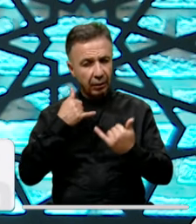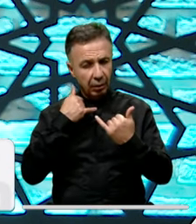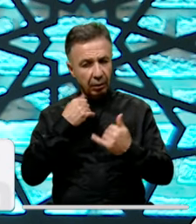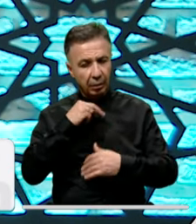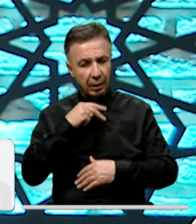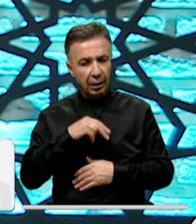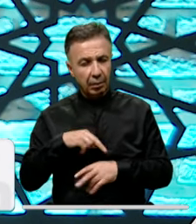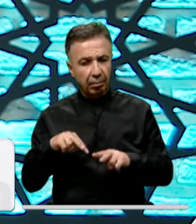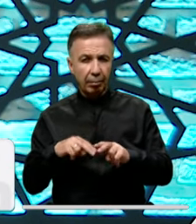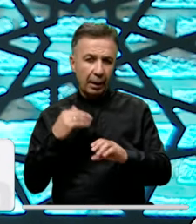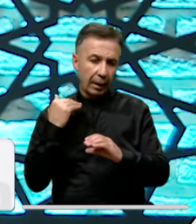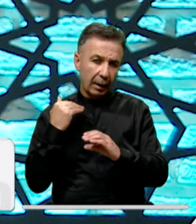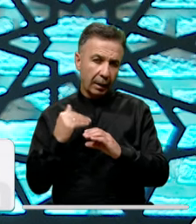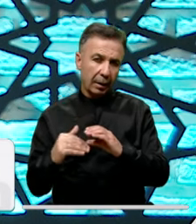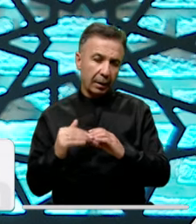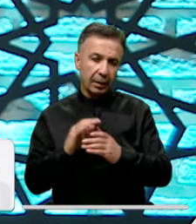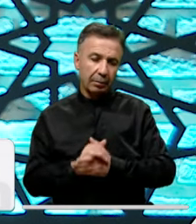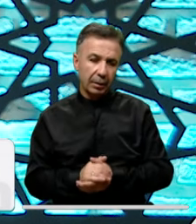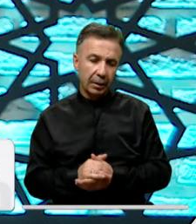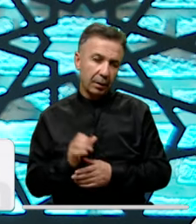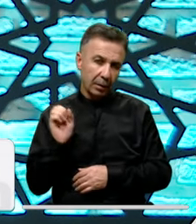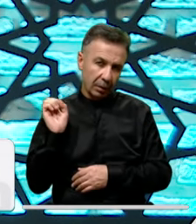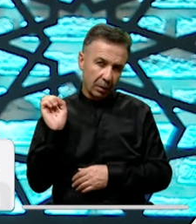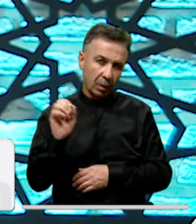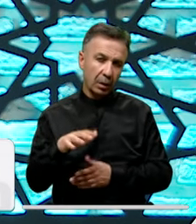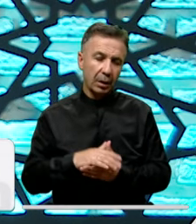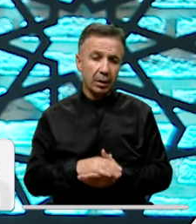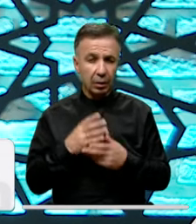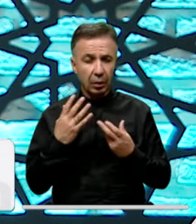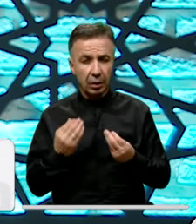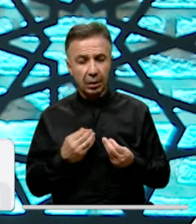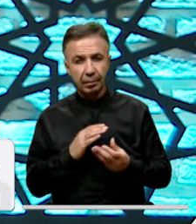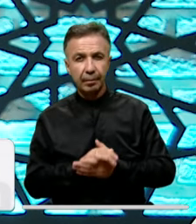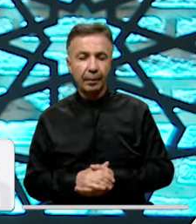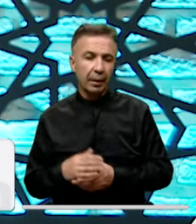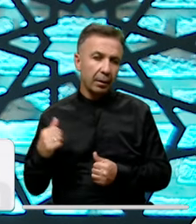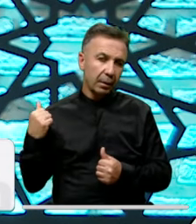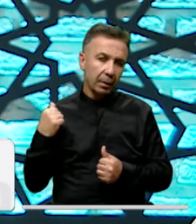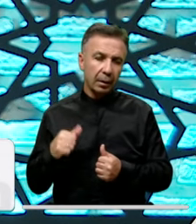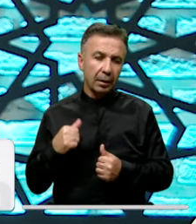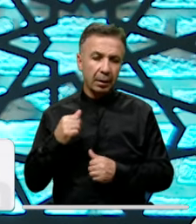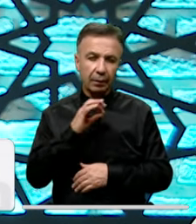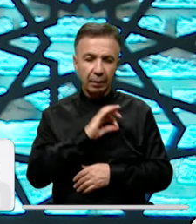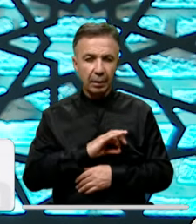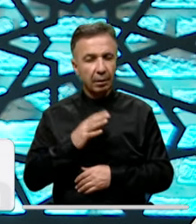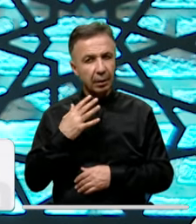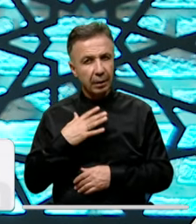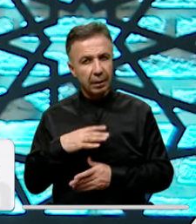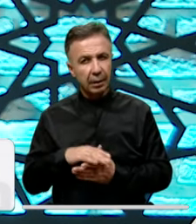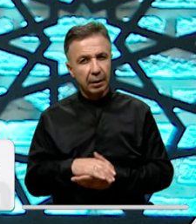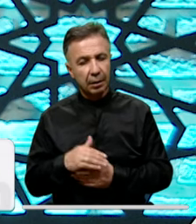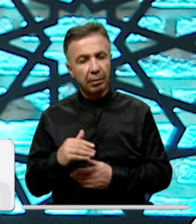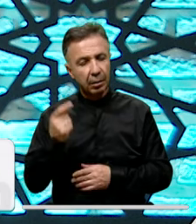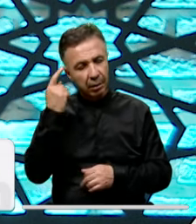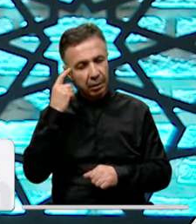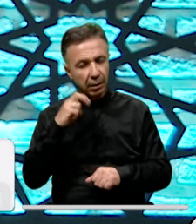mail adresimiz ve sosyal medya hesaplarımız zaman zaman olacaklar. İhtiyaca binaen tekrar faydalanmak isterseniz efendim bu